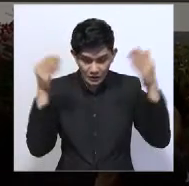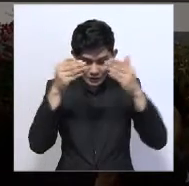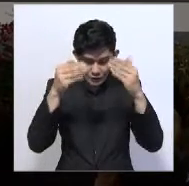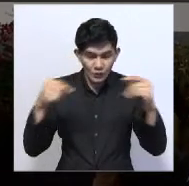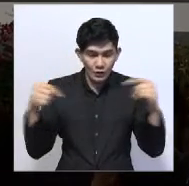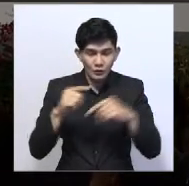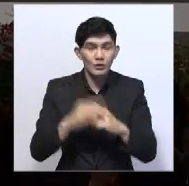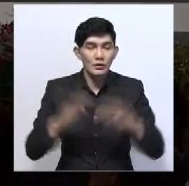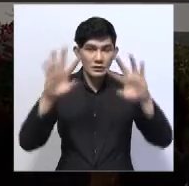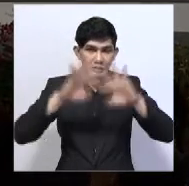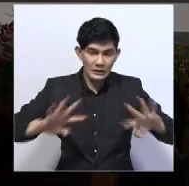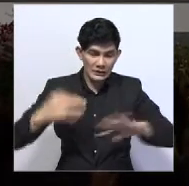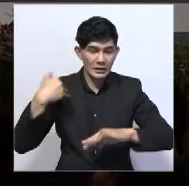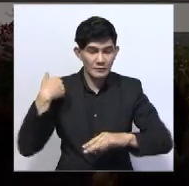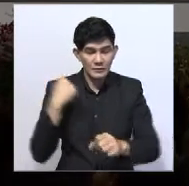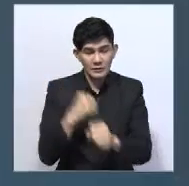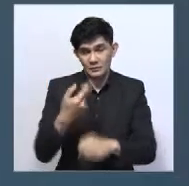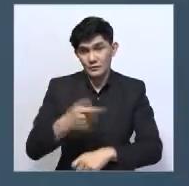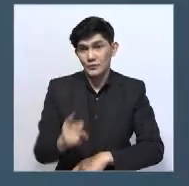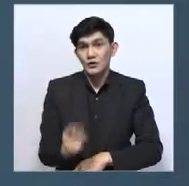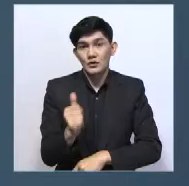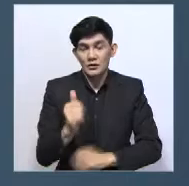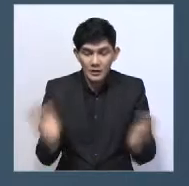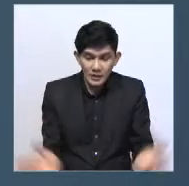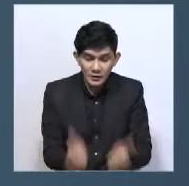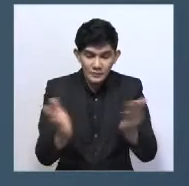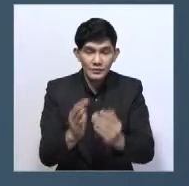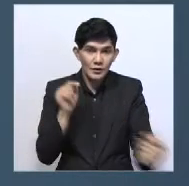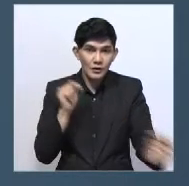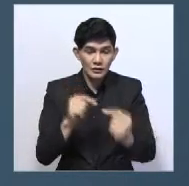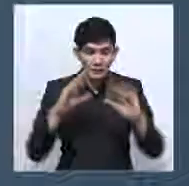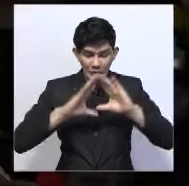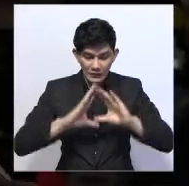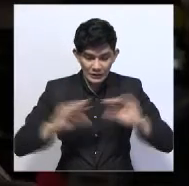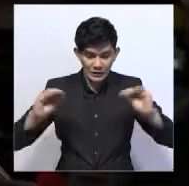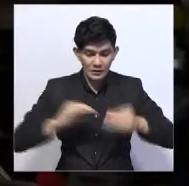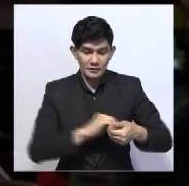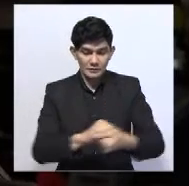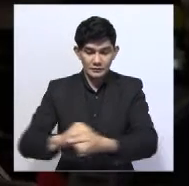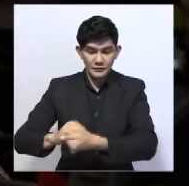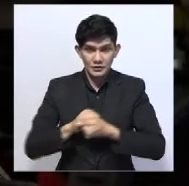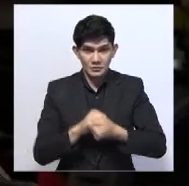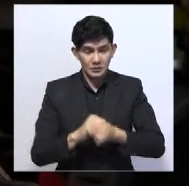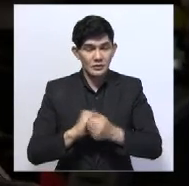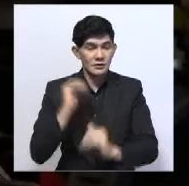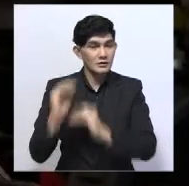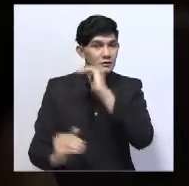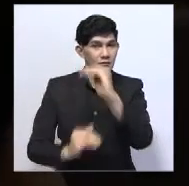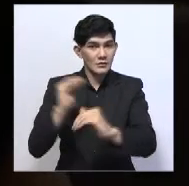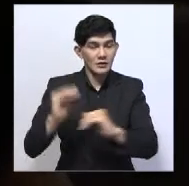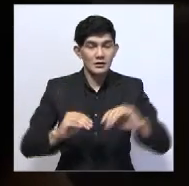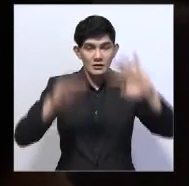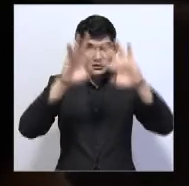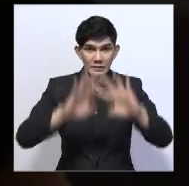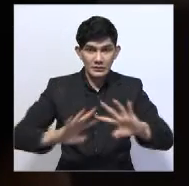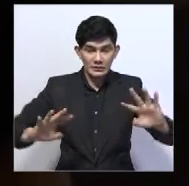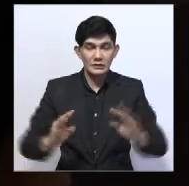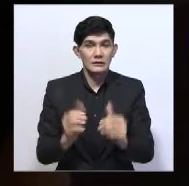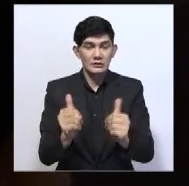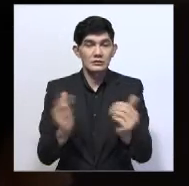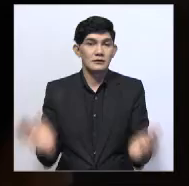ฟิกให้เป็นไปในทิศทางที่เป็นผลประโยชน์สนับสนุนและส่งเสริมสันติภาพเสถียรภาพและความเจริญรุ่งเรืองของภูมิภ